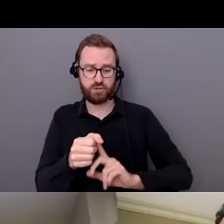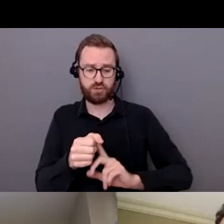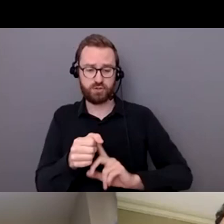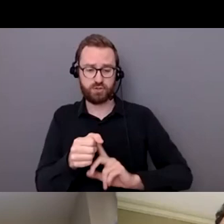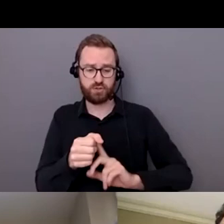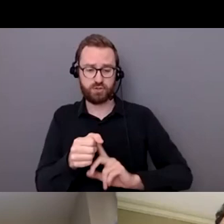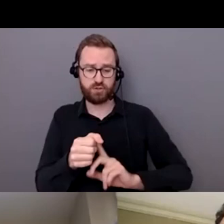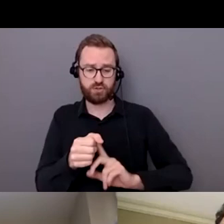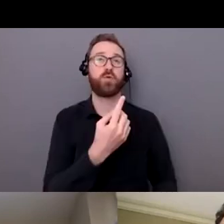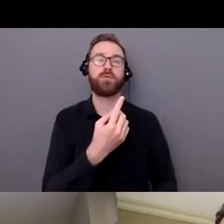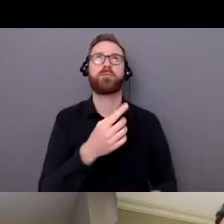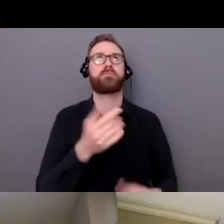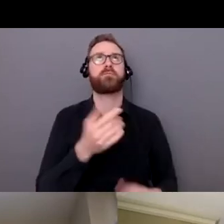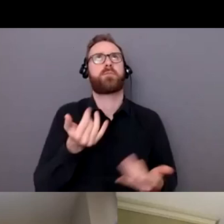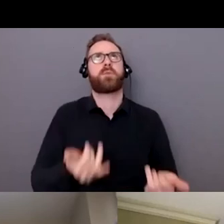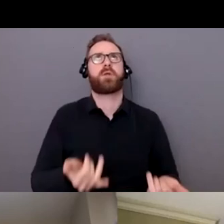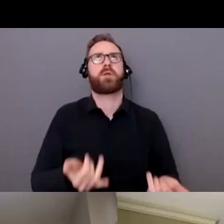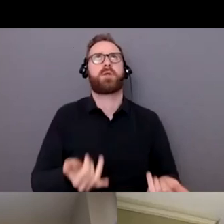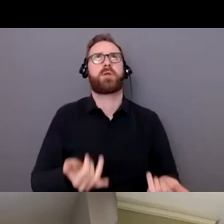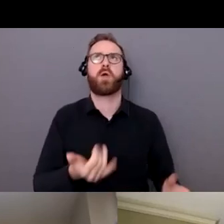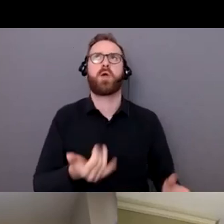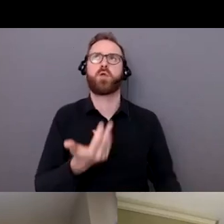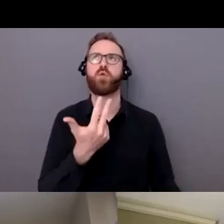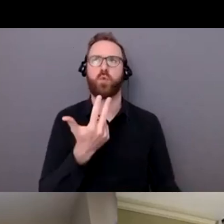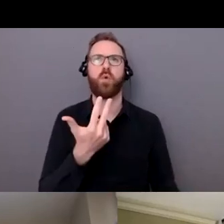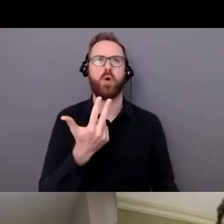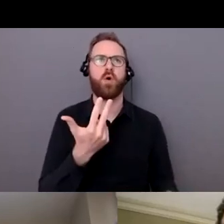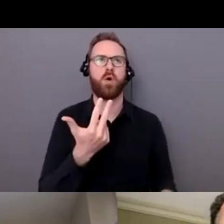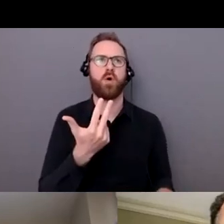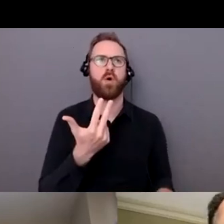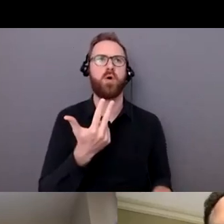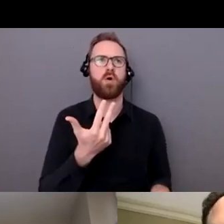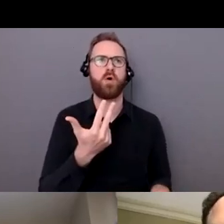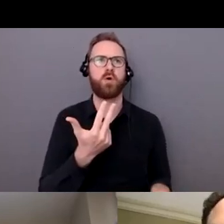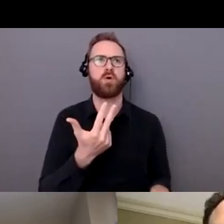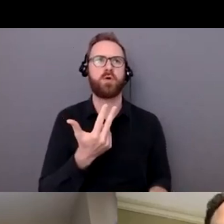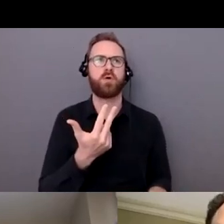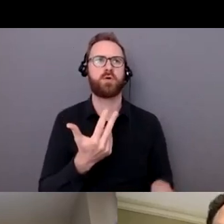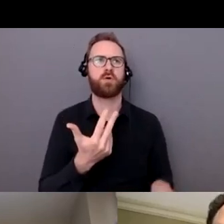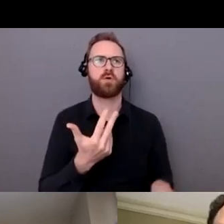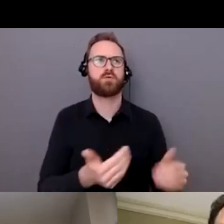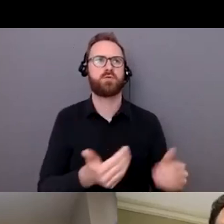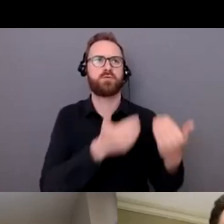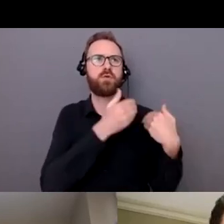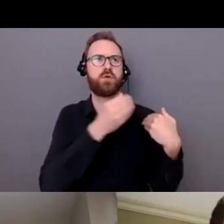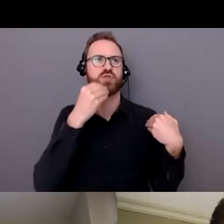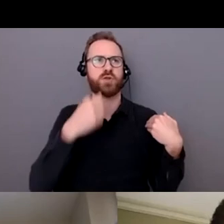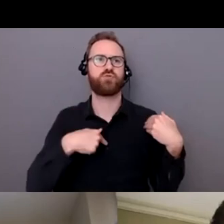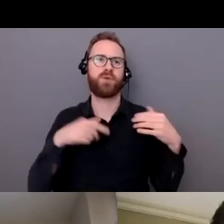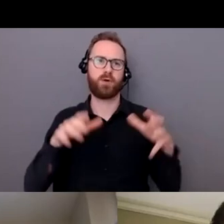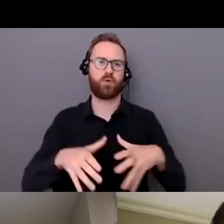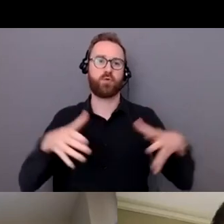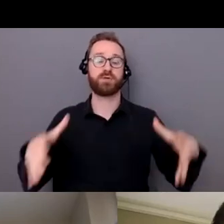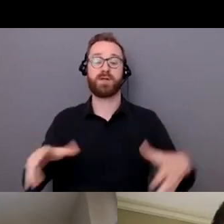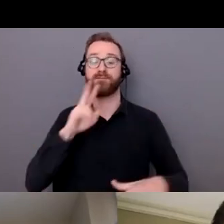personne, oui. Ben, en fait, on est rendu trois. Là, chez nous, parce qu'on a grossi quand je suis arrivé, j'étais